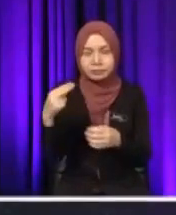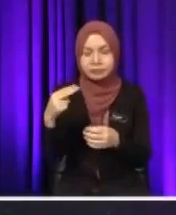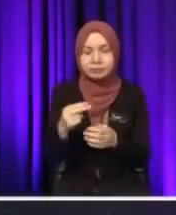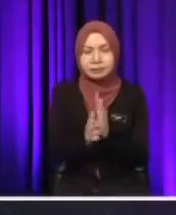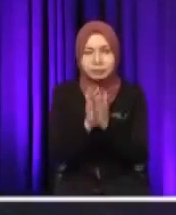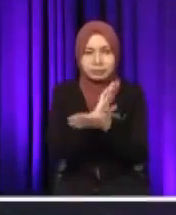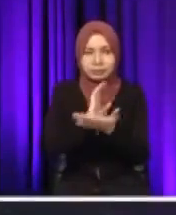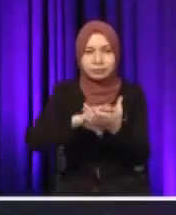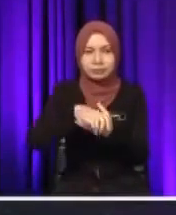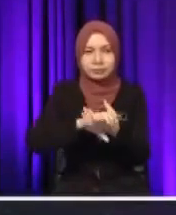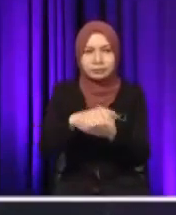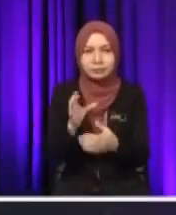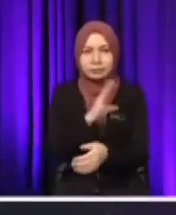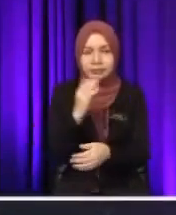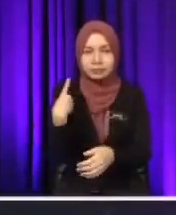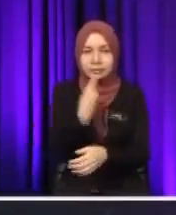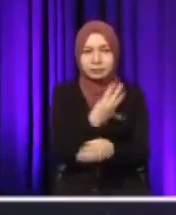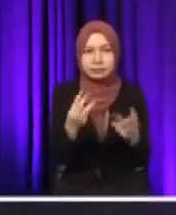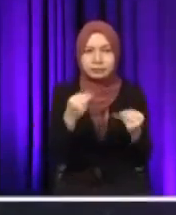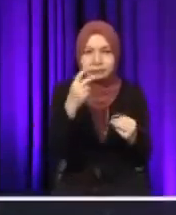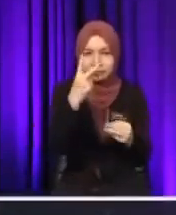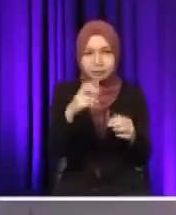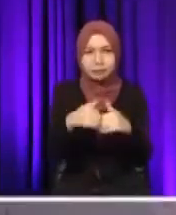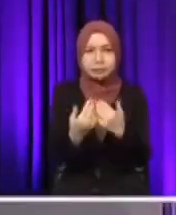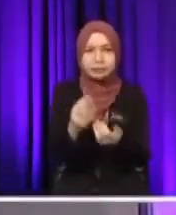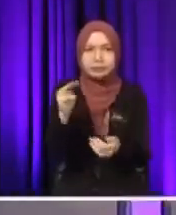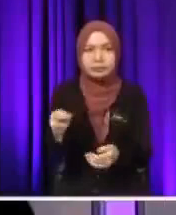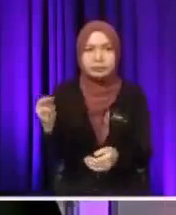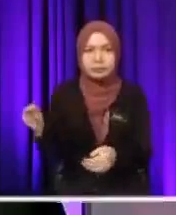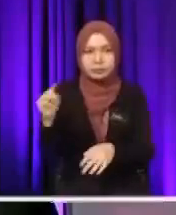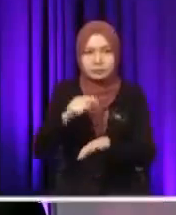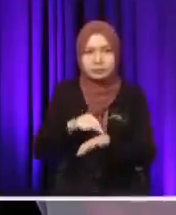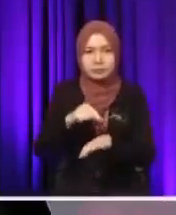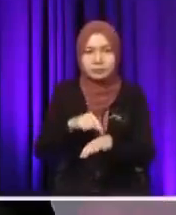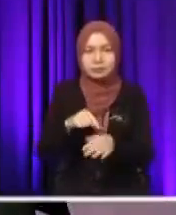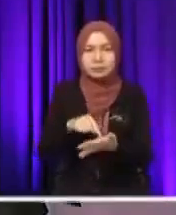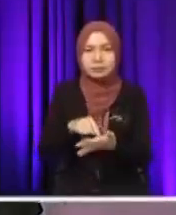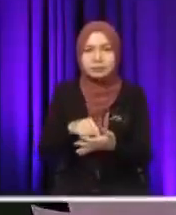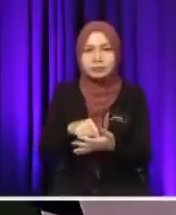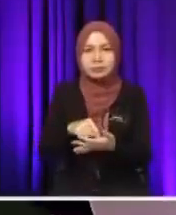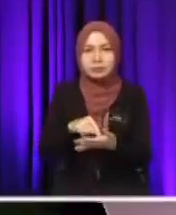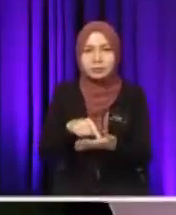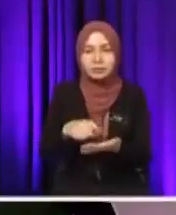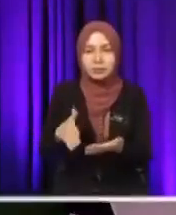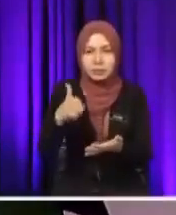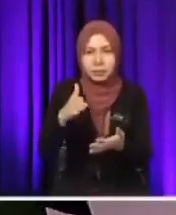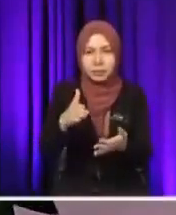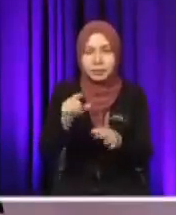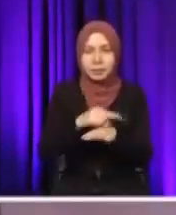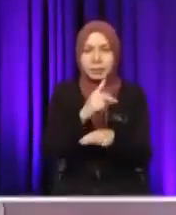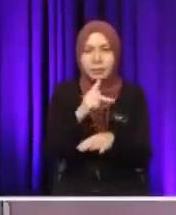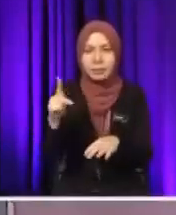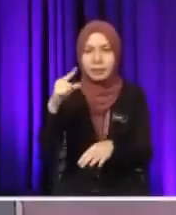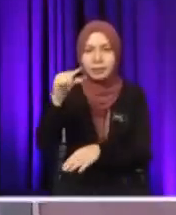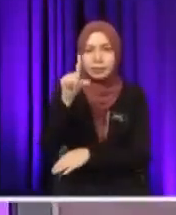nak tengok bagaimana murid-murid di hadapan ini akan menggunakan gliserin tadi untuk menghasilkan